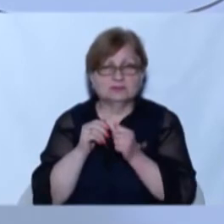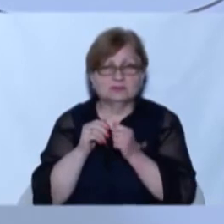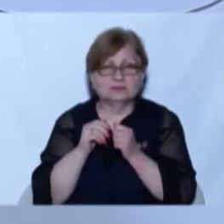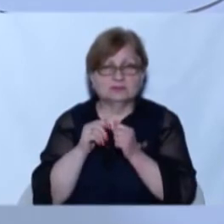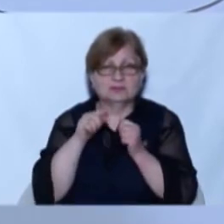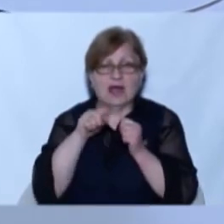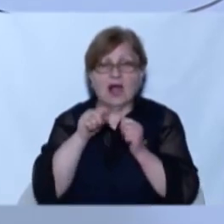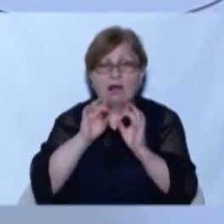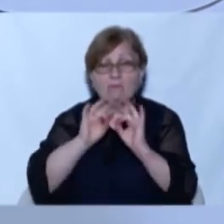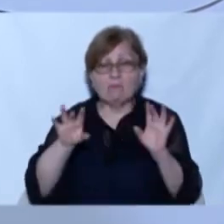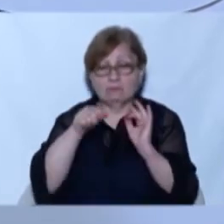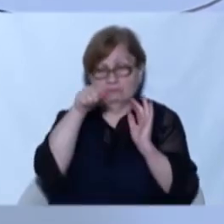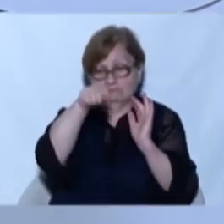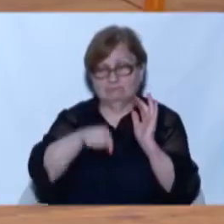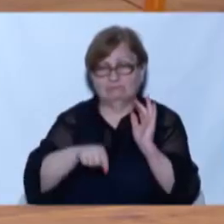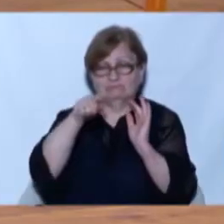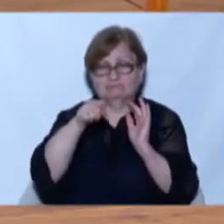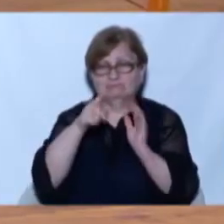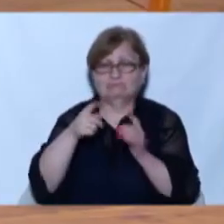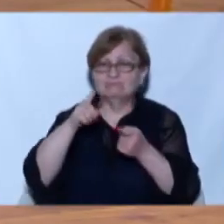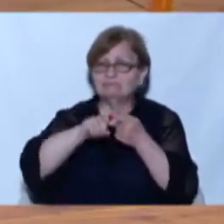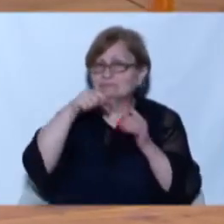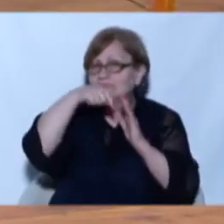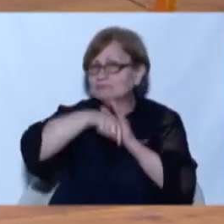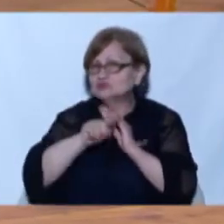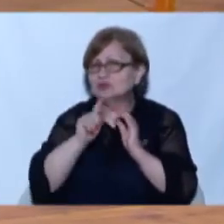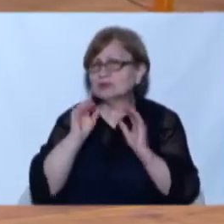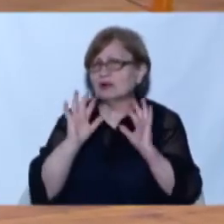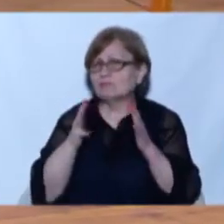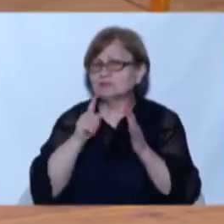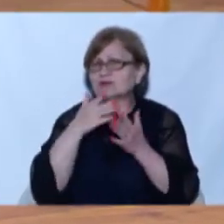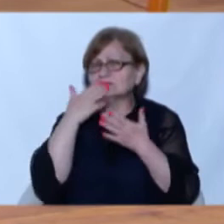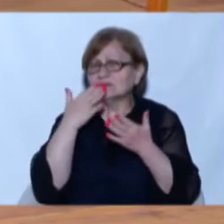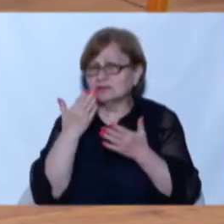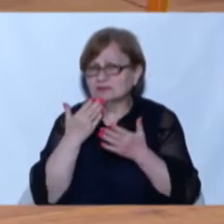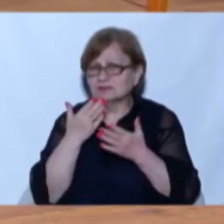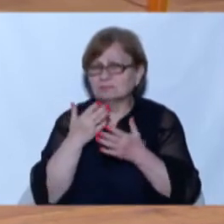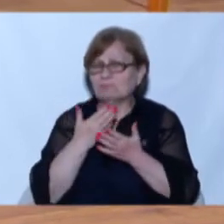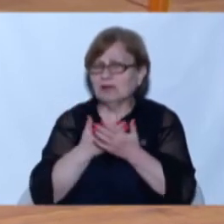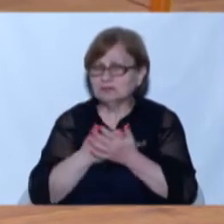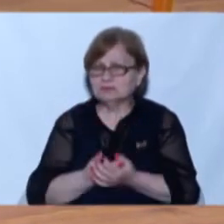ამ ტექსტის სათქმელთან მიგიყვანთ, უკეთ გაგააზრებინებთ მას. კერძოდ,